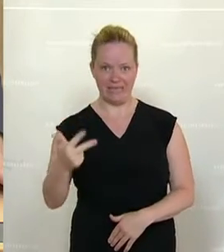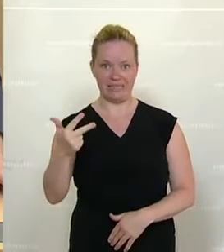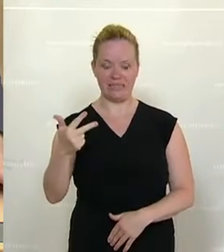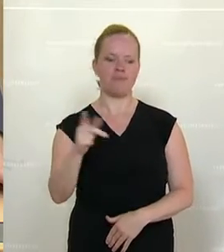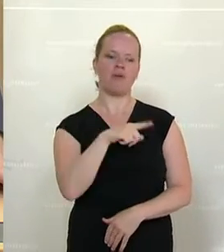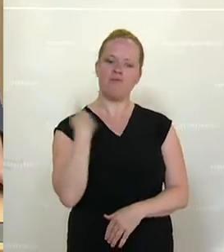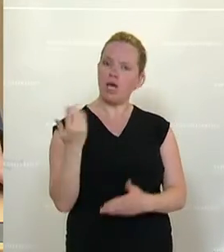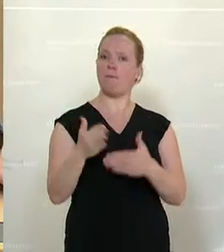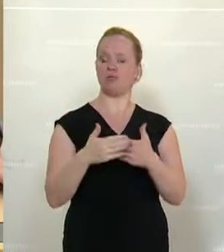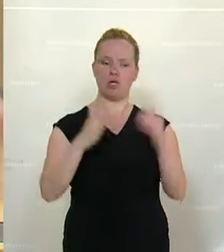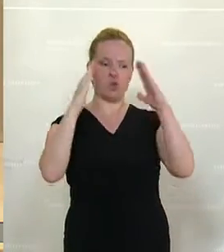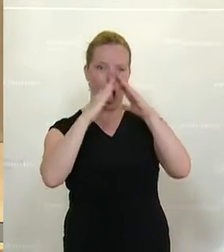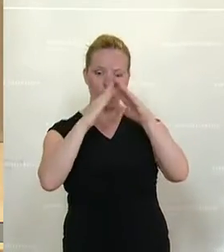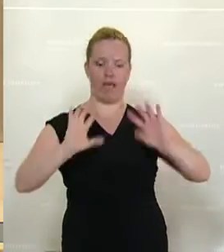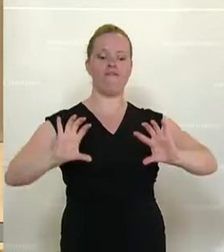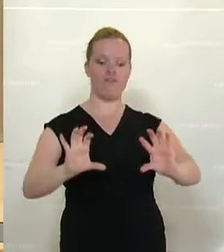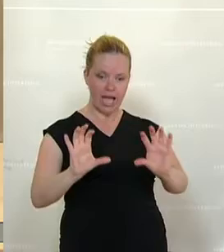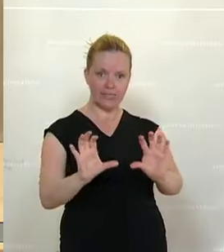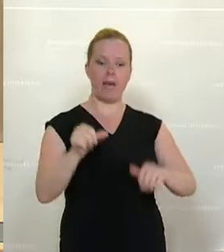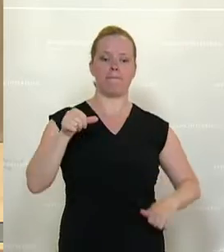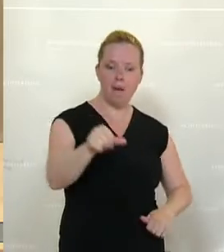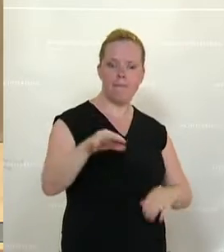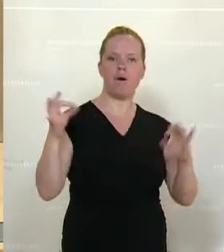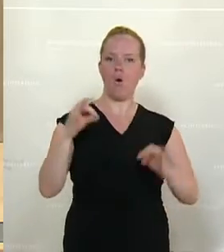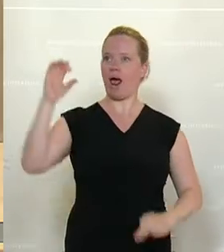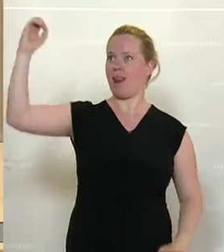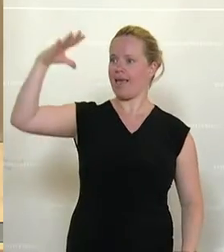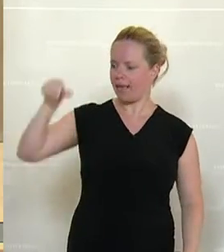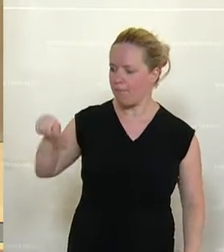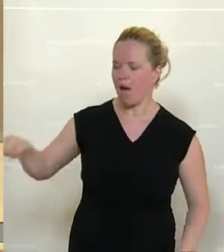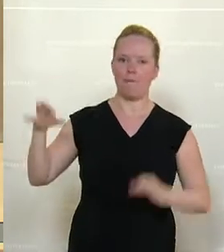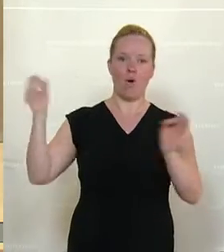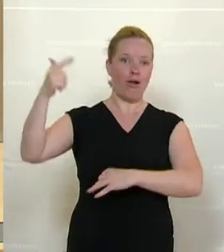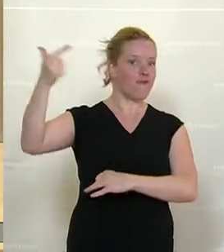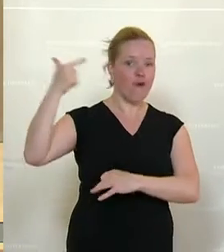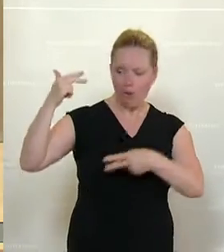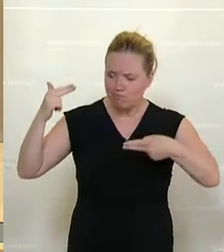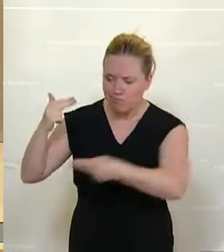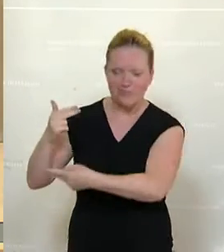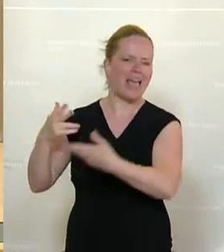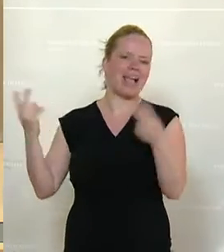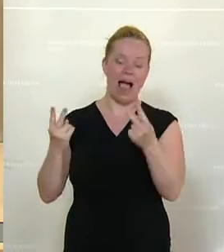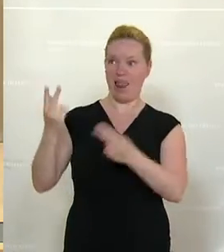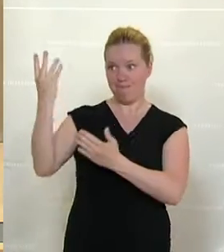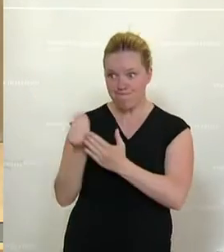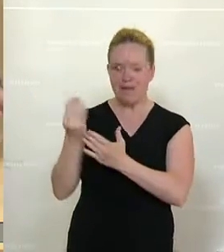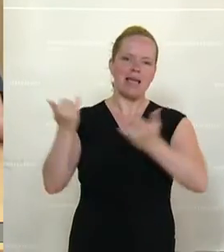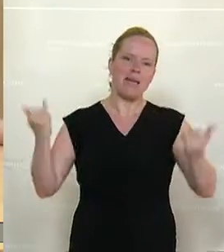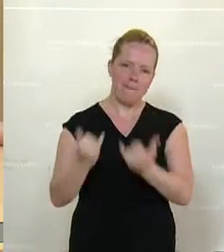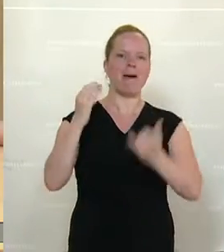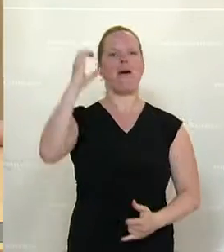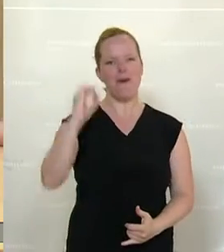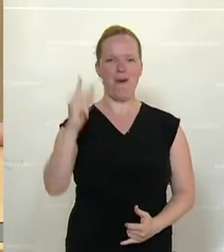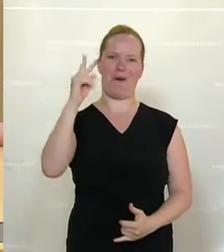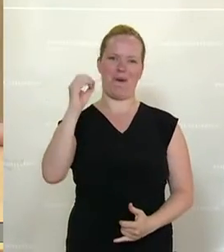und den Fernseher aufdrehen oder das Licht einschalten oder unseren Föhn einstecken, was auch immer, das dann garantiert Ökostrom